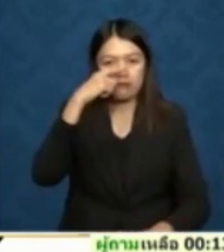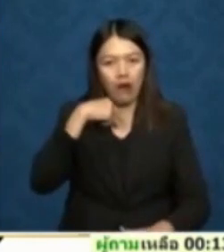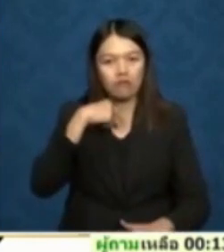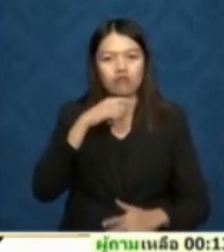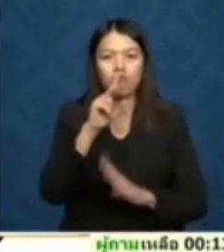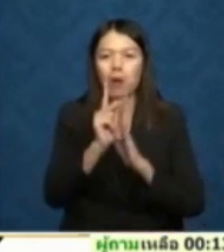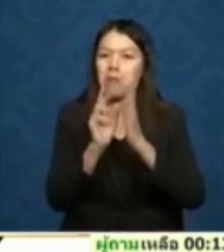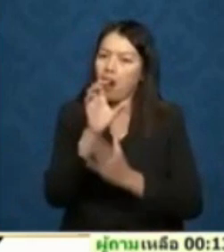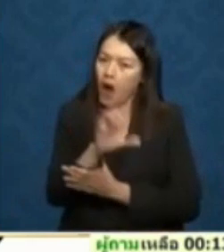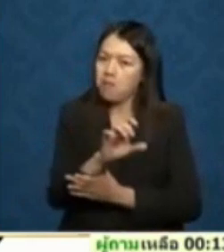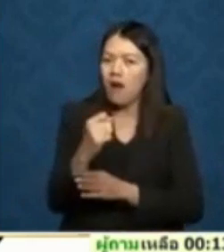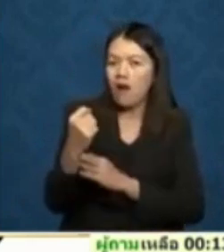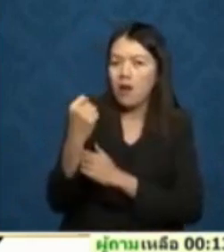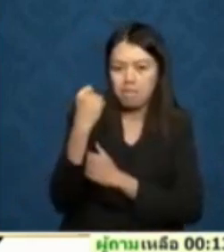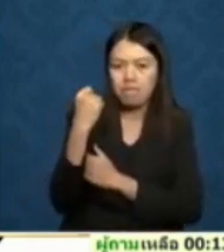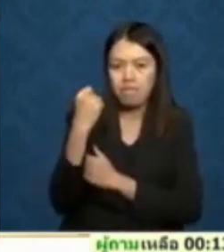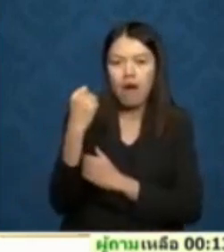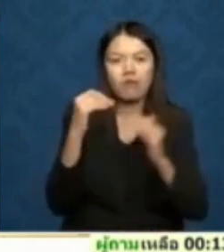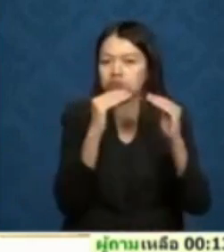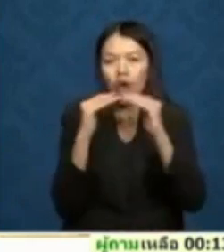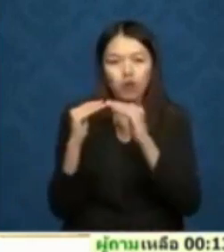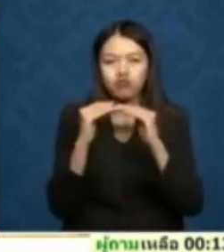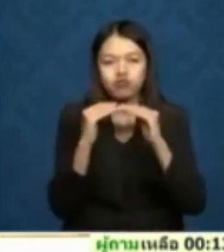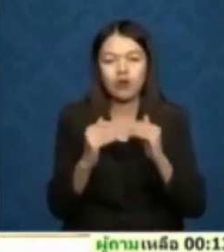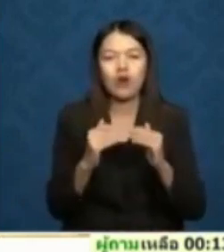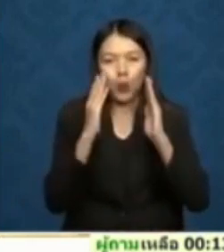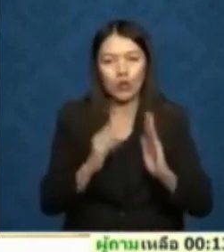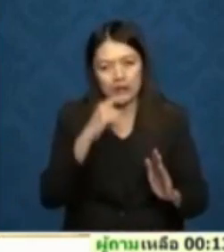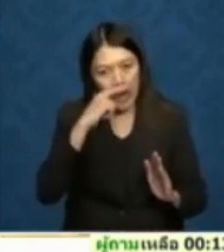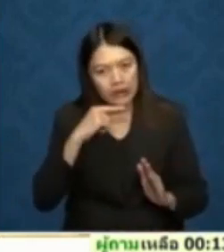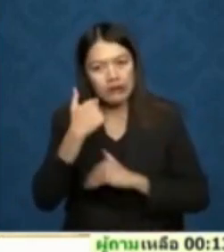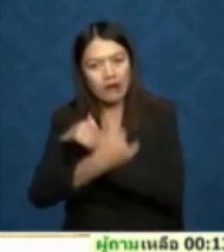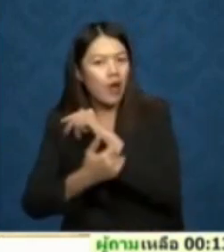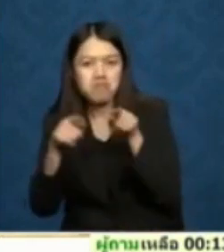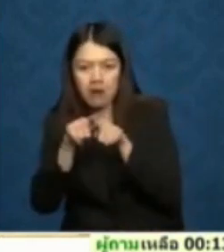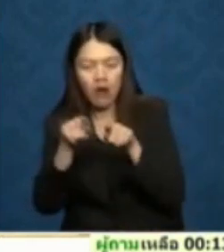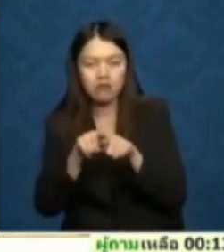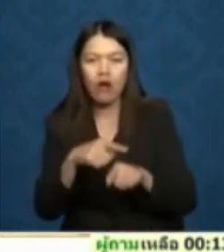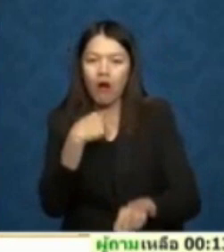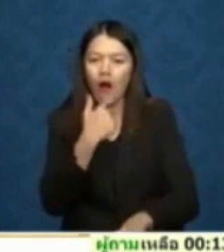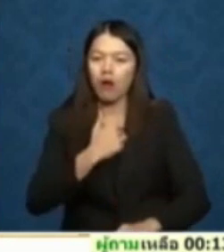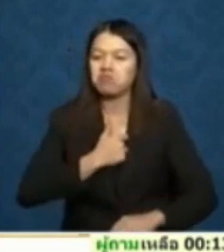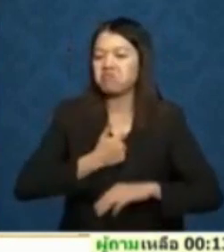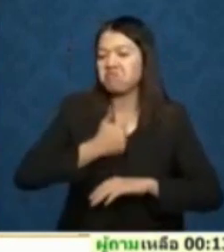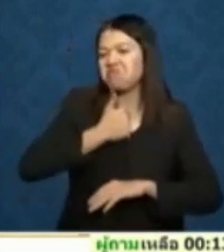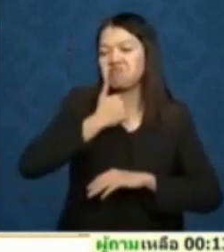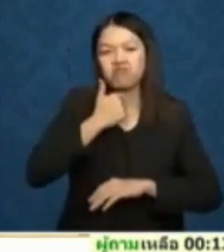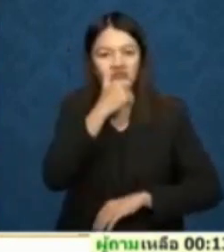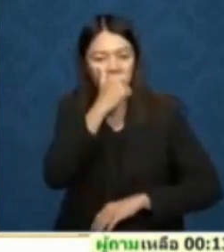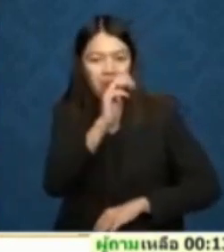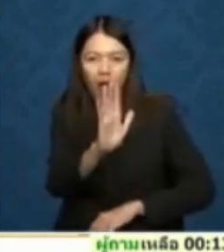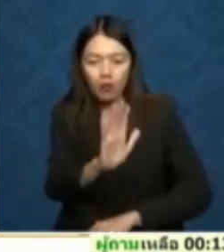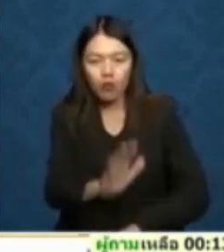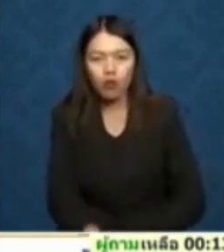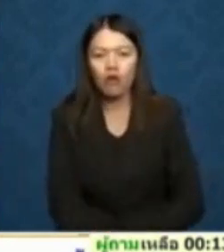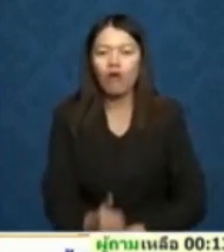การบังคับใช้กฎหมายอย่างเคร่งครัดเท่าเทียมไม่ว่าจะเป็นคนไทยหรือต่างชาติต้องไม่มีคนใดเป็นอภิสิทธิ์ชนการที่รองผู้ว่า